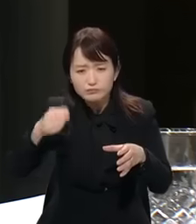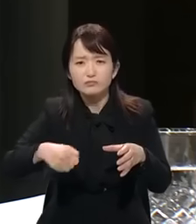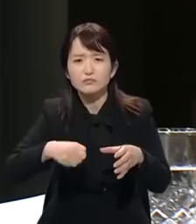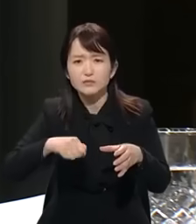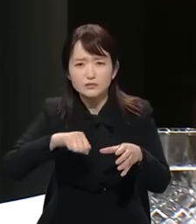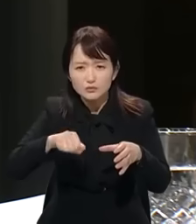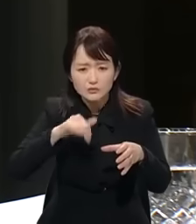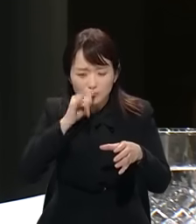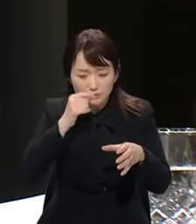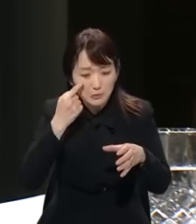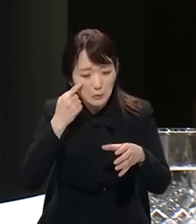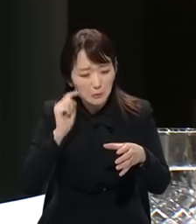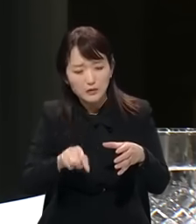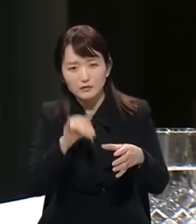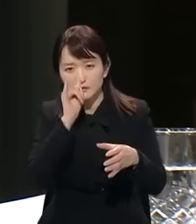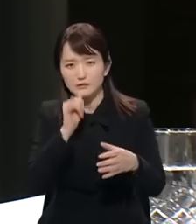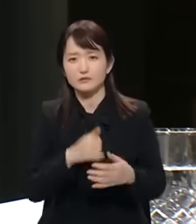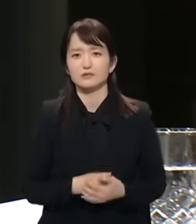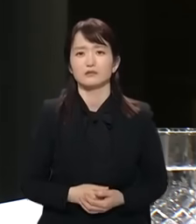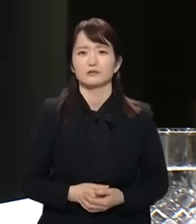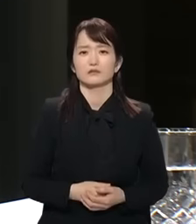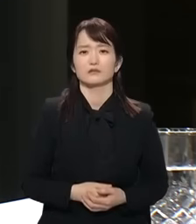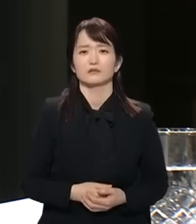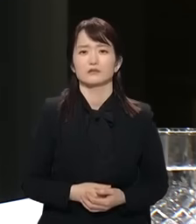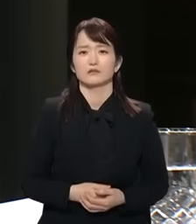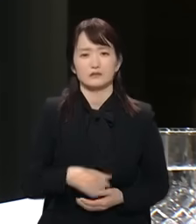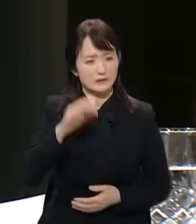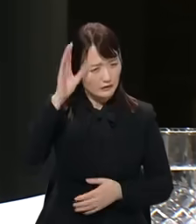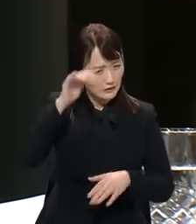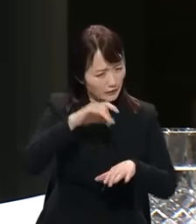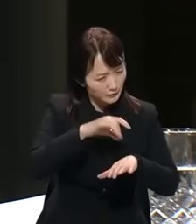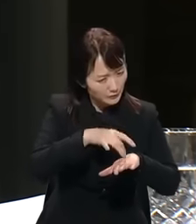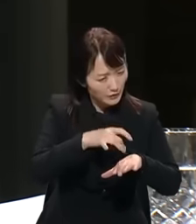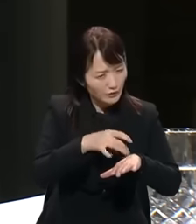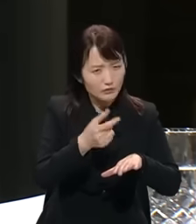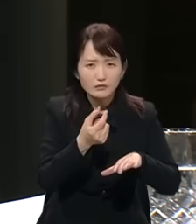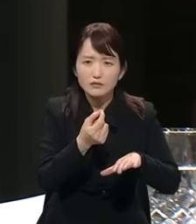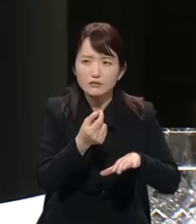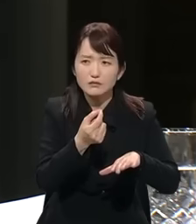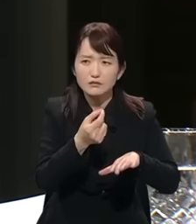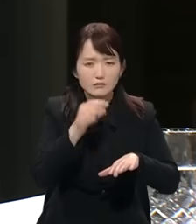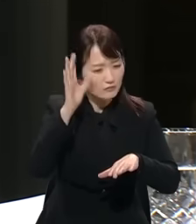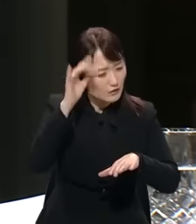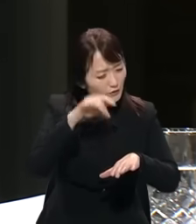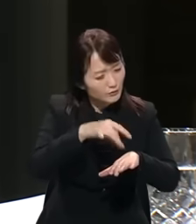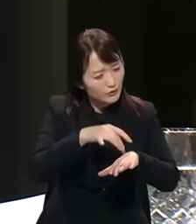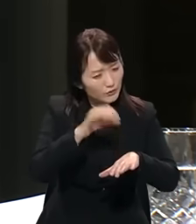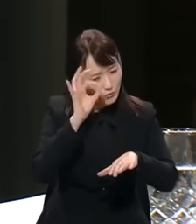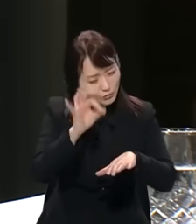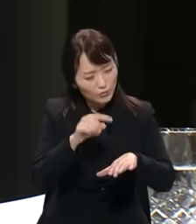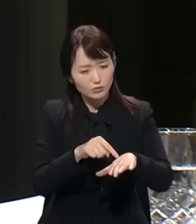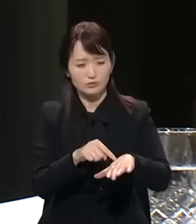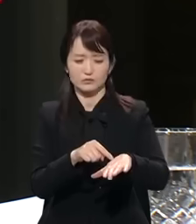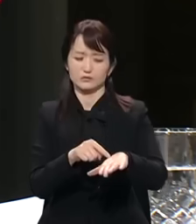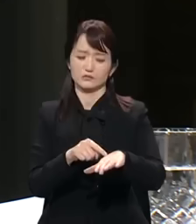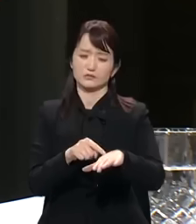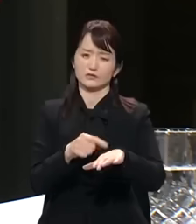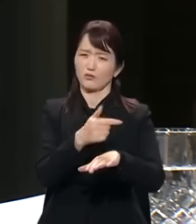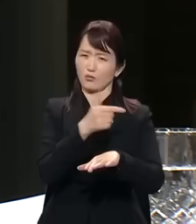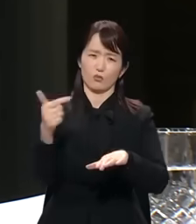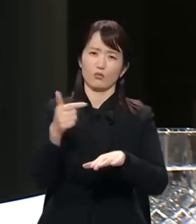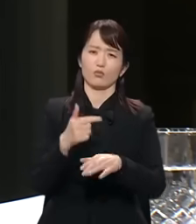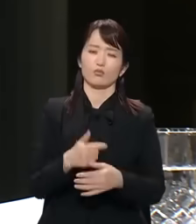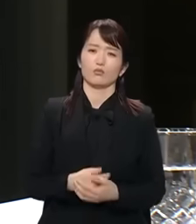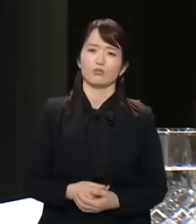거죠 자 그런데 보니까 개뼈 같기도 하고 근데 개뼈 아고 하기에는 너무 컸다는